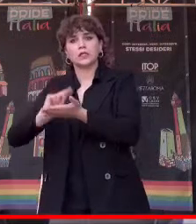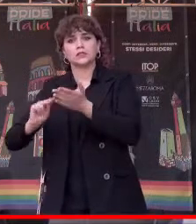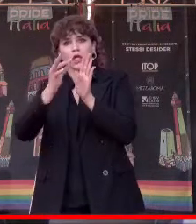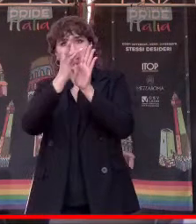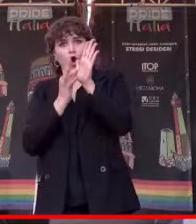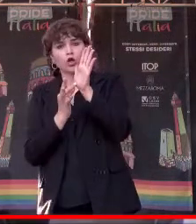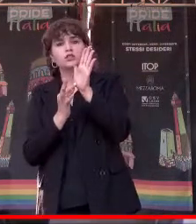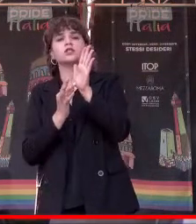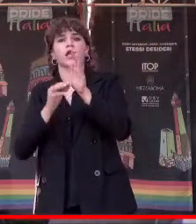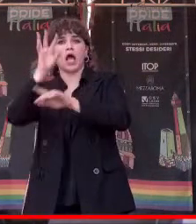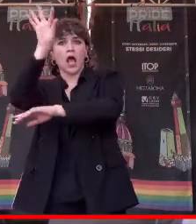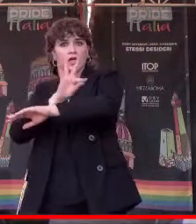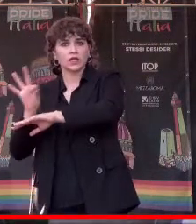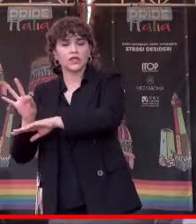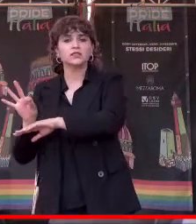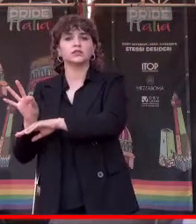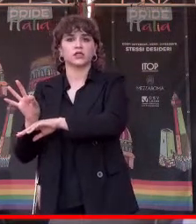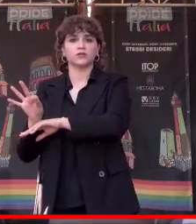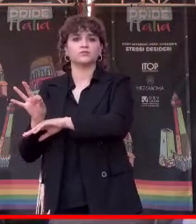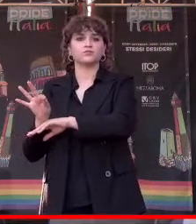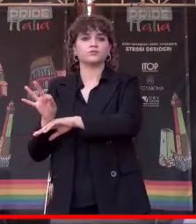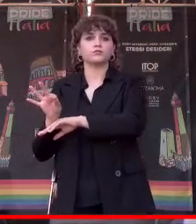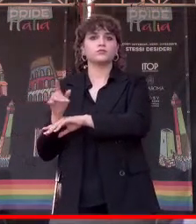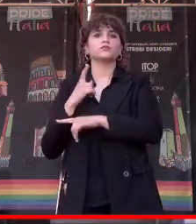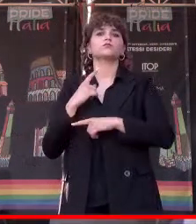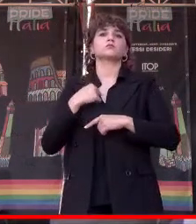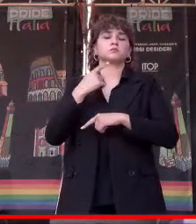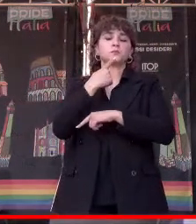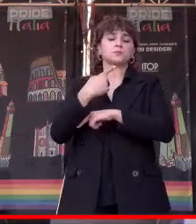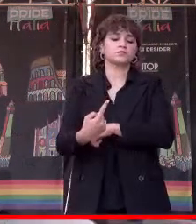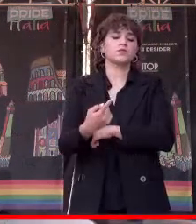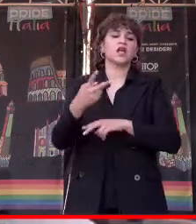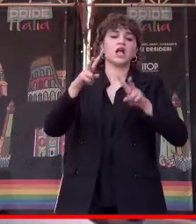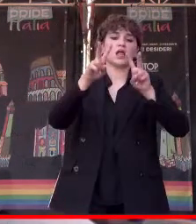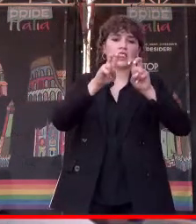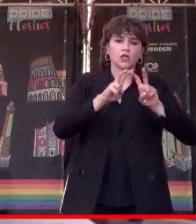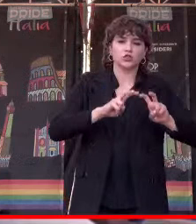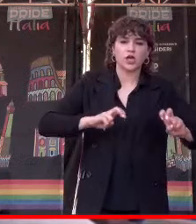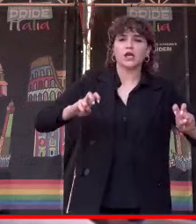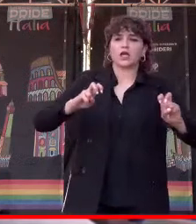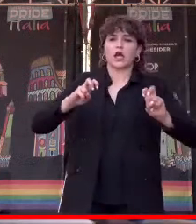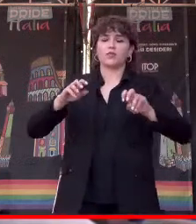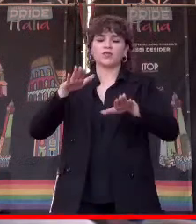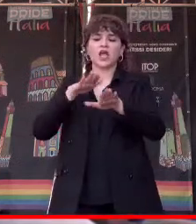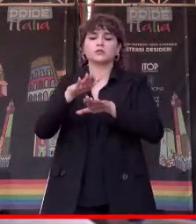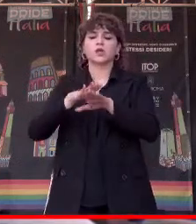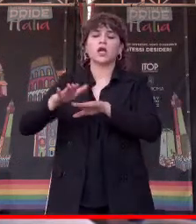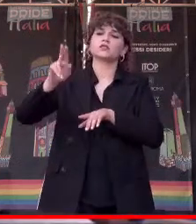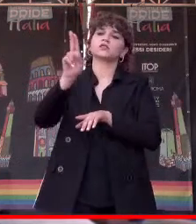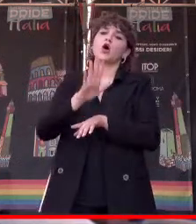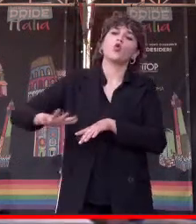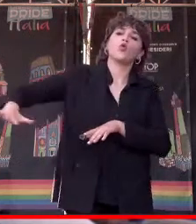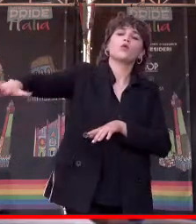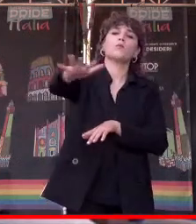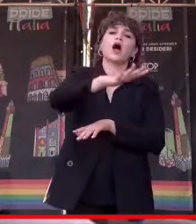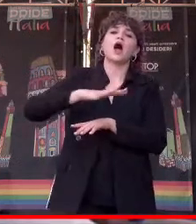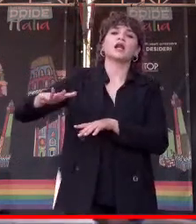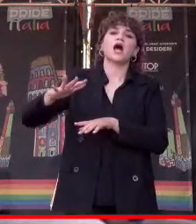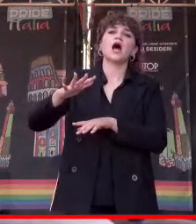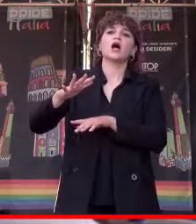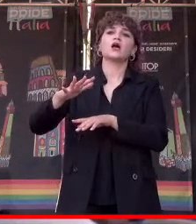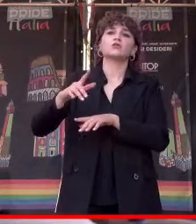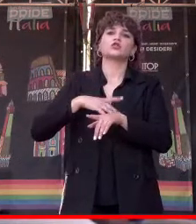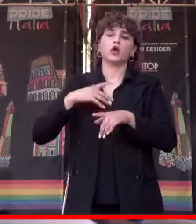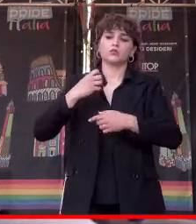novità, perché come vi dicevo tutto quello che la ricerca, l'esperienza urbana di rigenerazione sta producendo in realtà farebbe